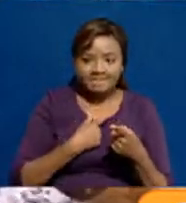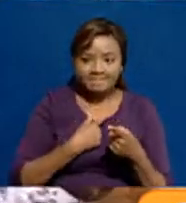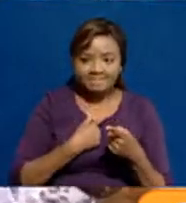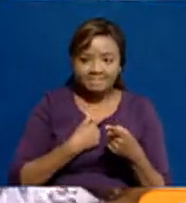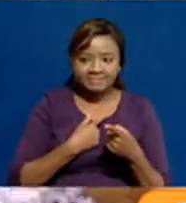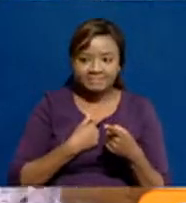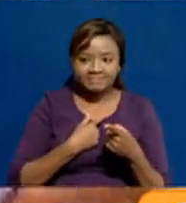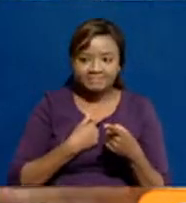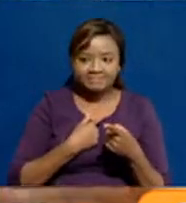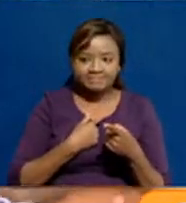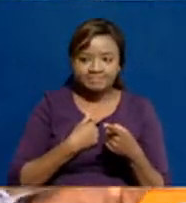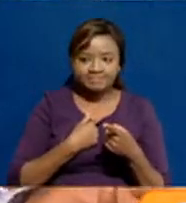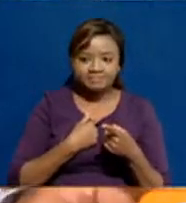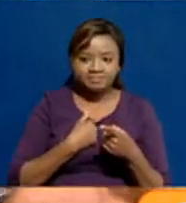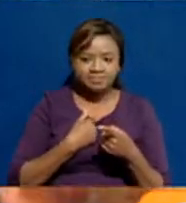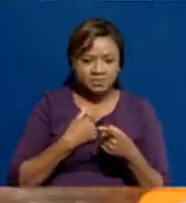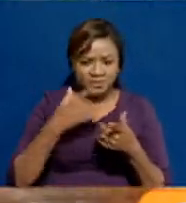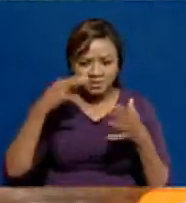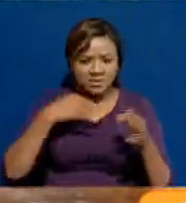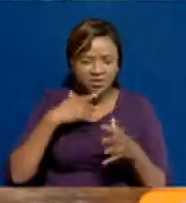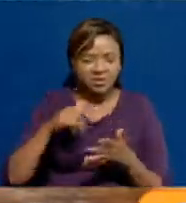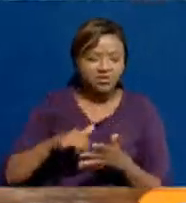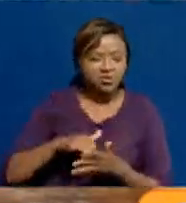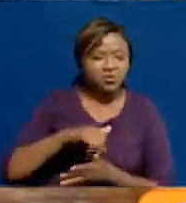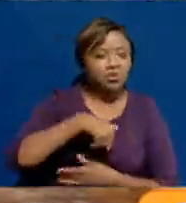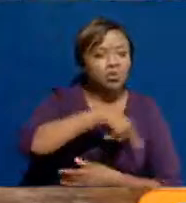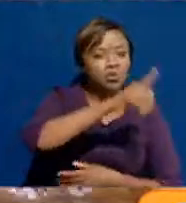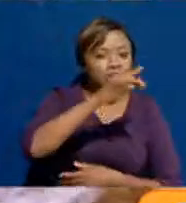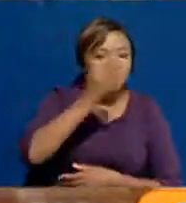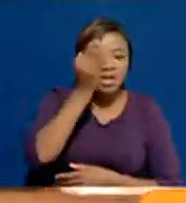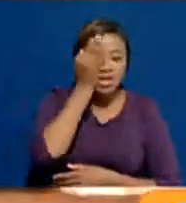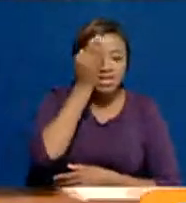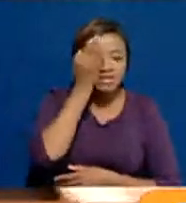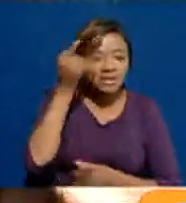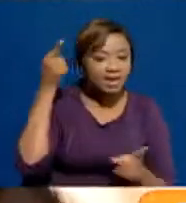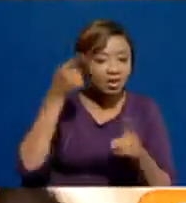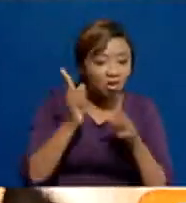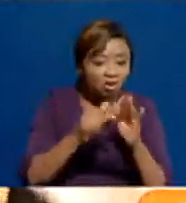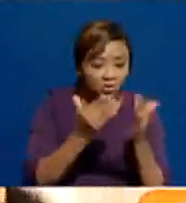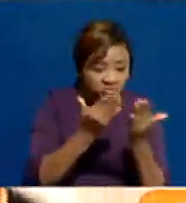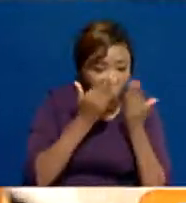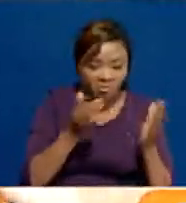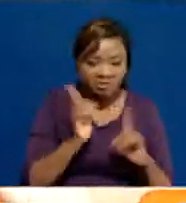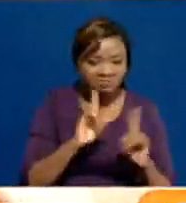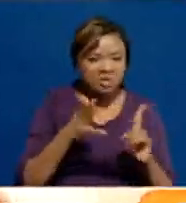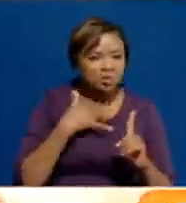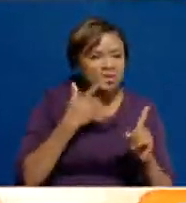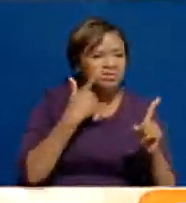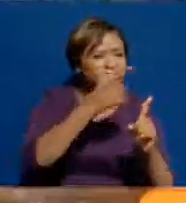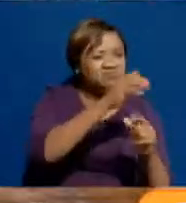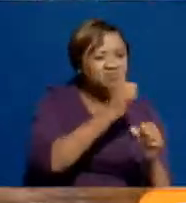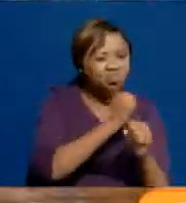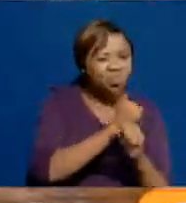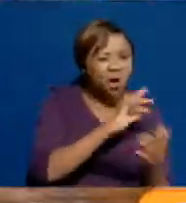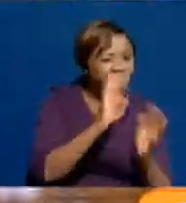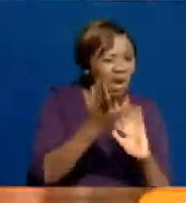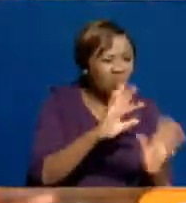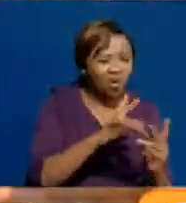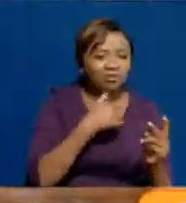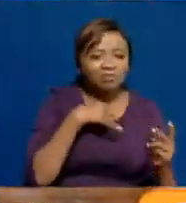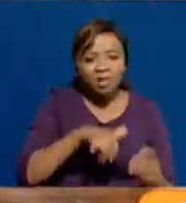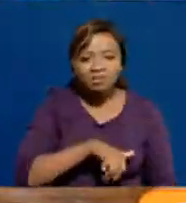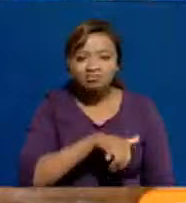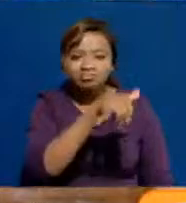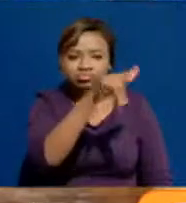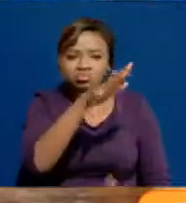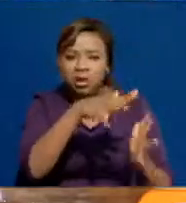wacha niende Israel. Na mimi sikuenda Israel kusoma, nilikuwa naenda kuangalia vile wakulima wanafanya kazi. Nikaenda nje ya US. Kutembea nje ya